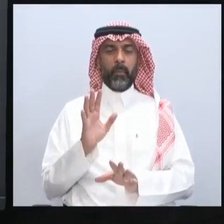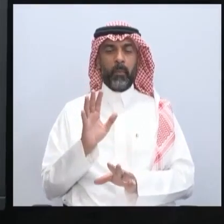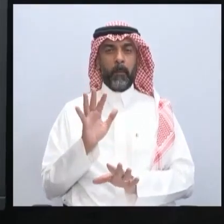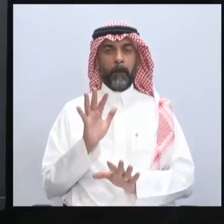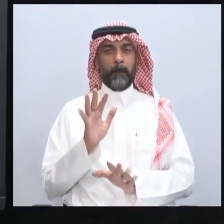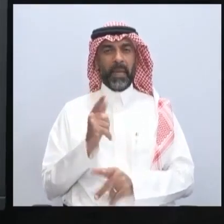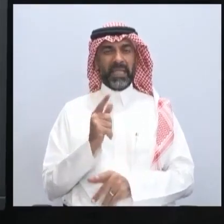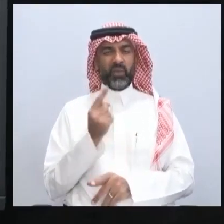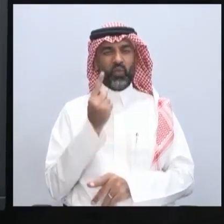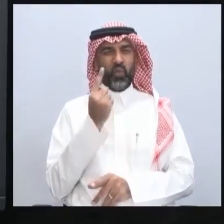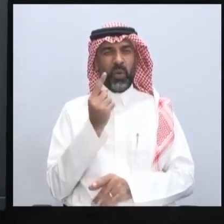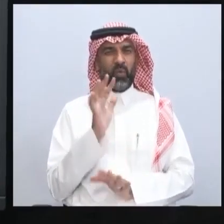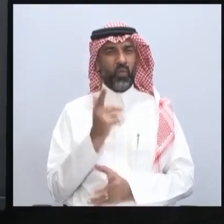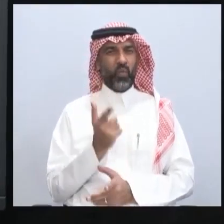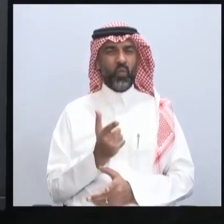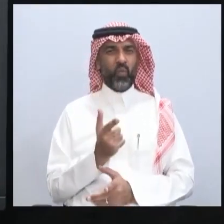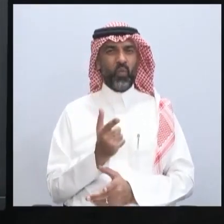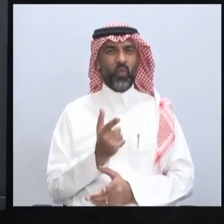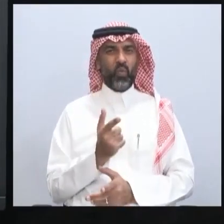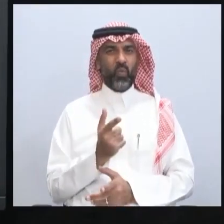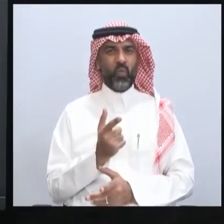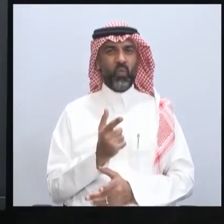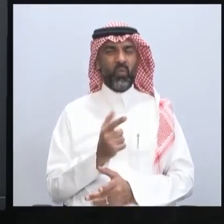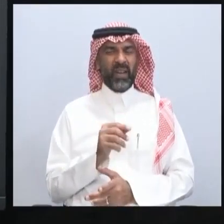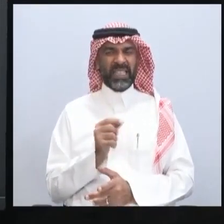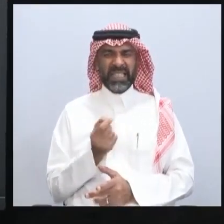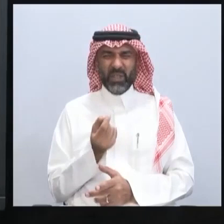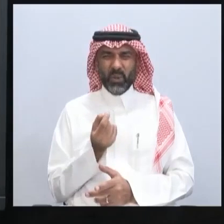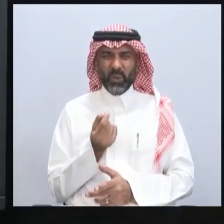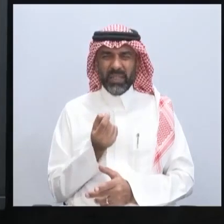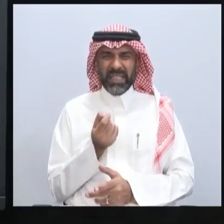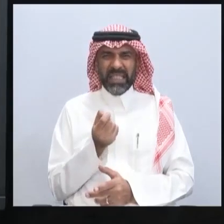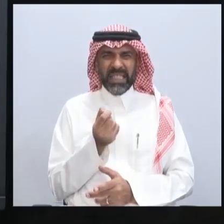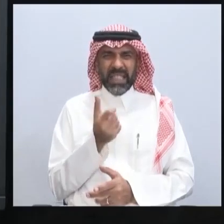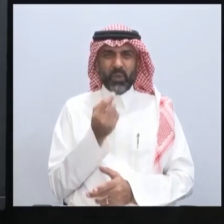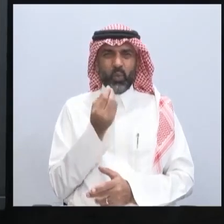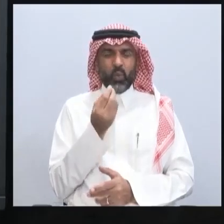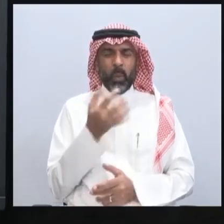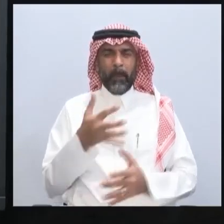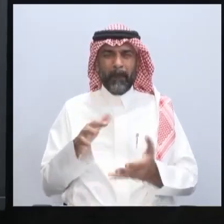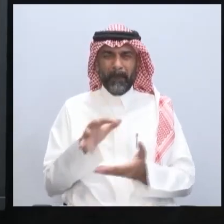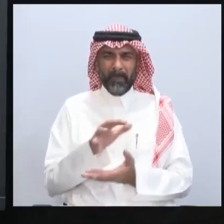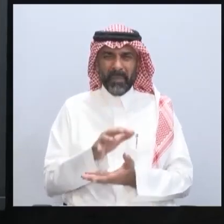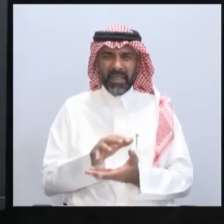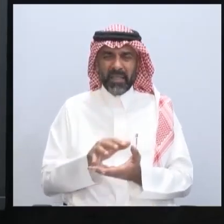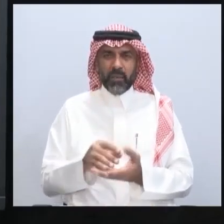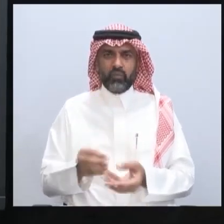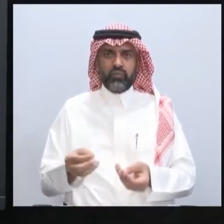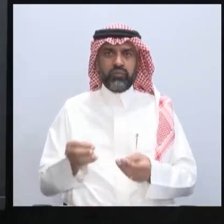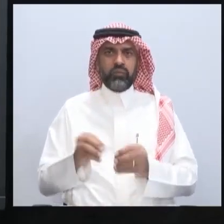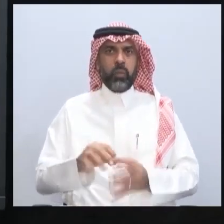القوه التي تدخلت اشعلت فيما بين هاتين القبيلتين المشاكل الى ان